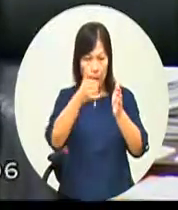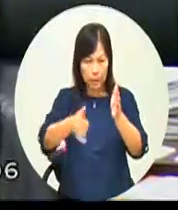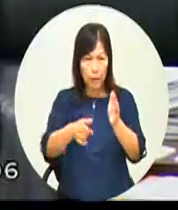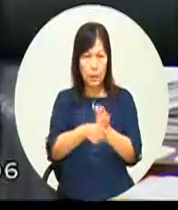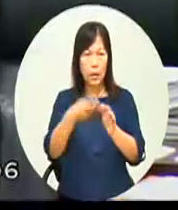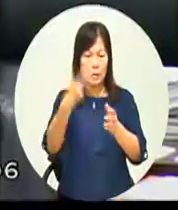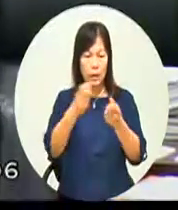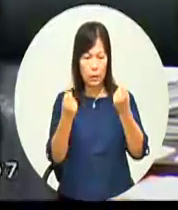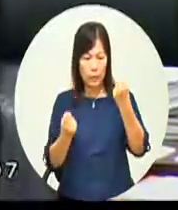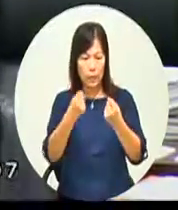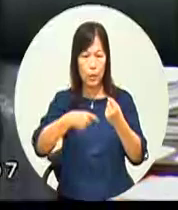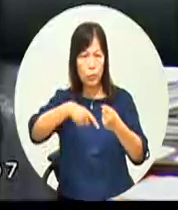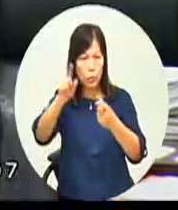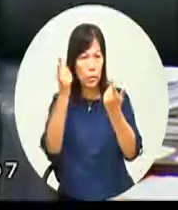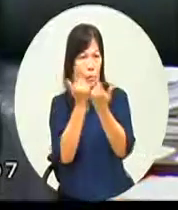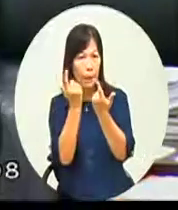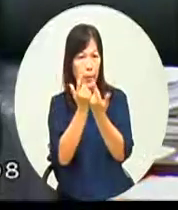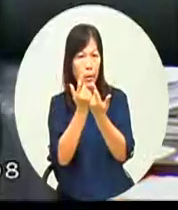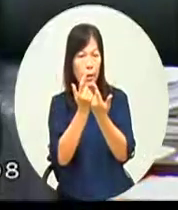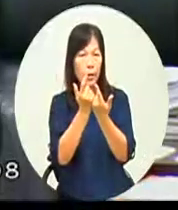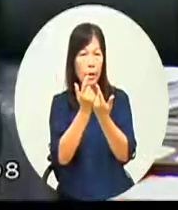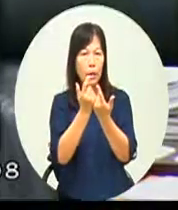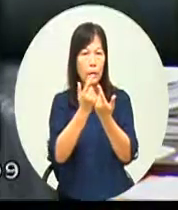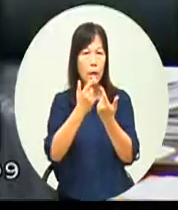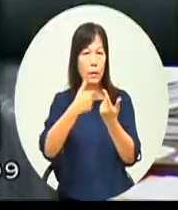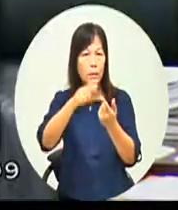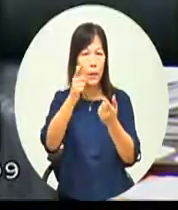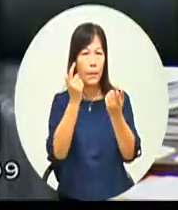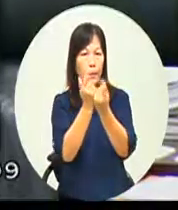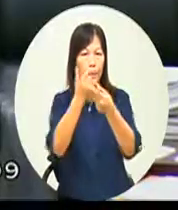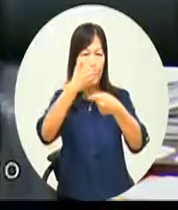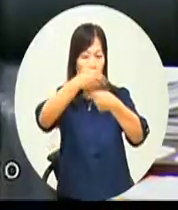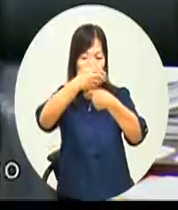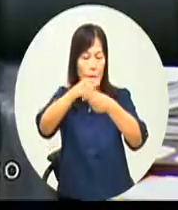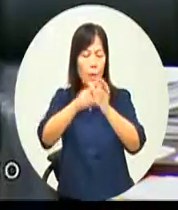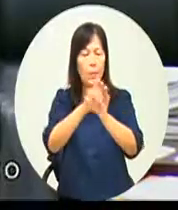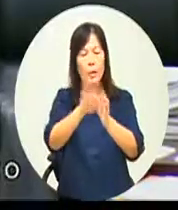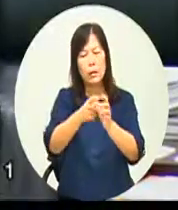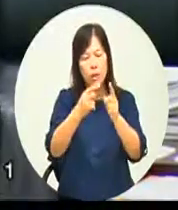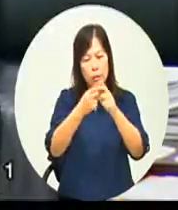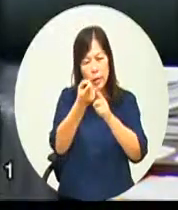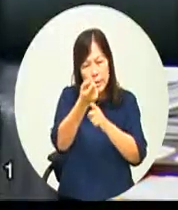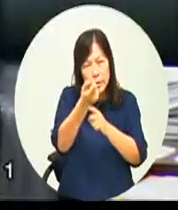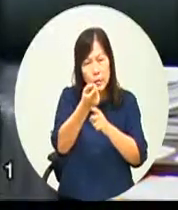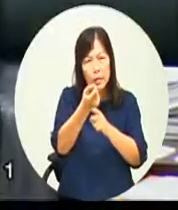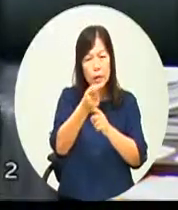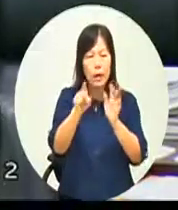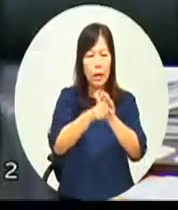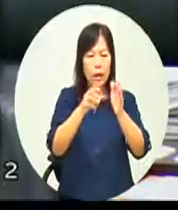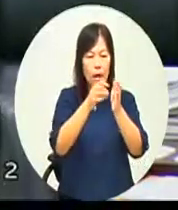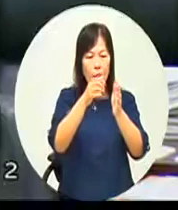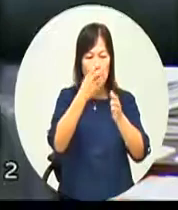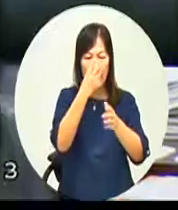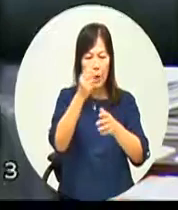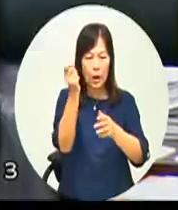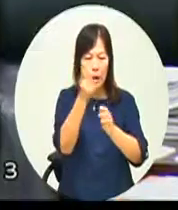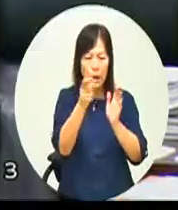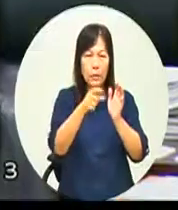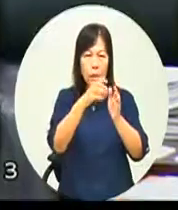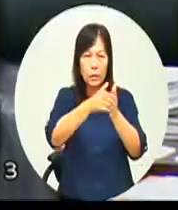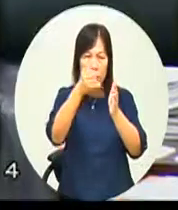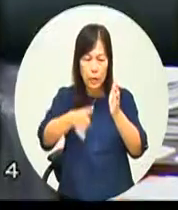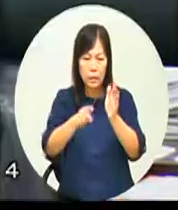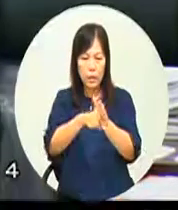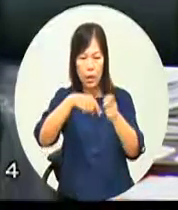车到北边去的其实真的不多，大部分都是在高铁站下车直接再搭火